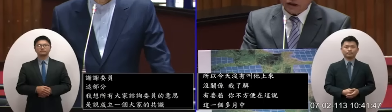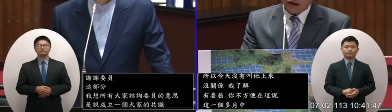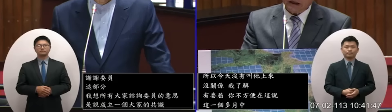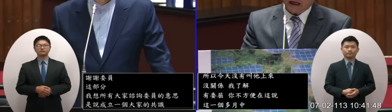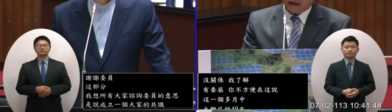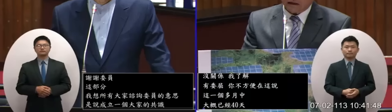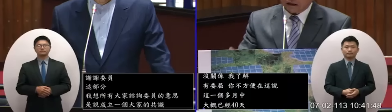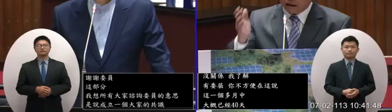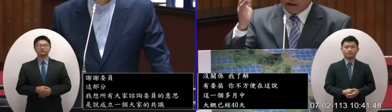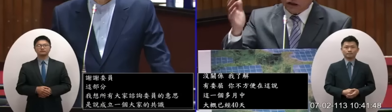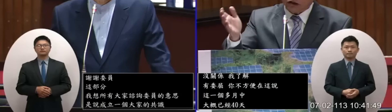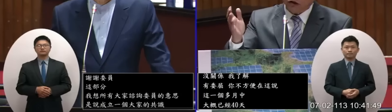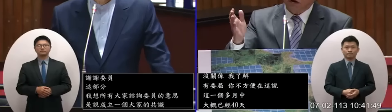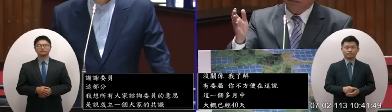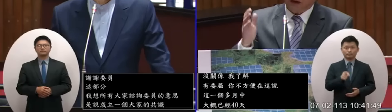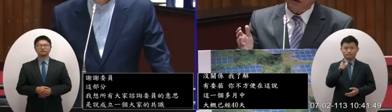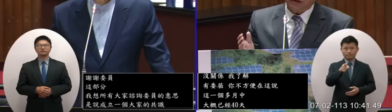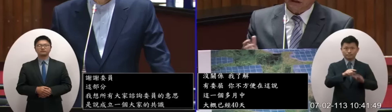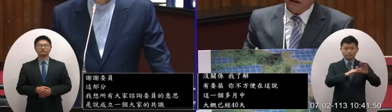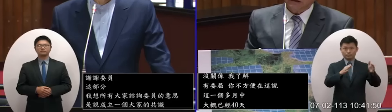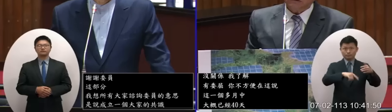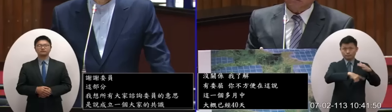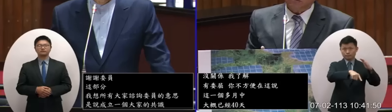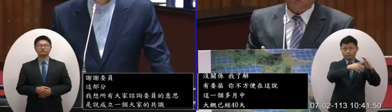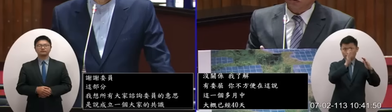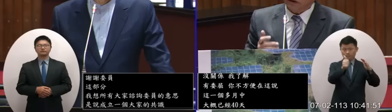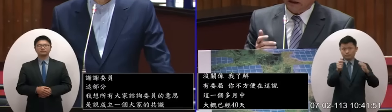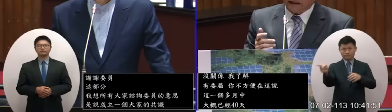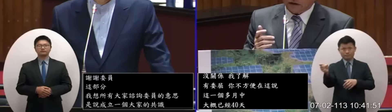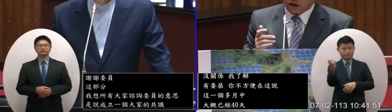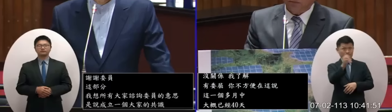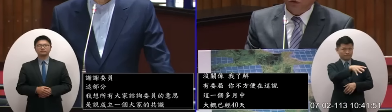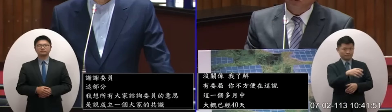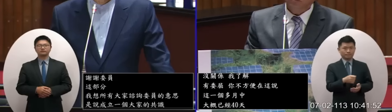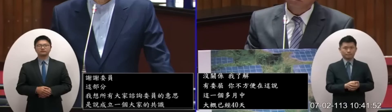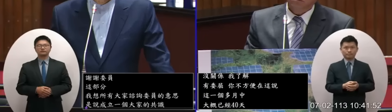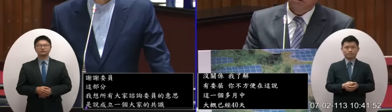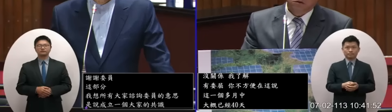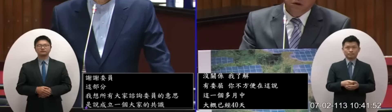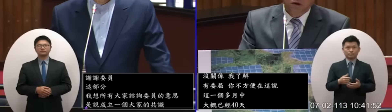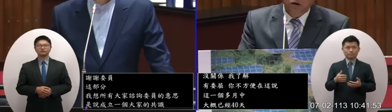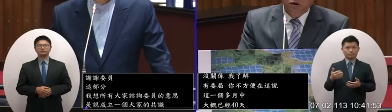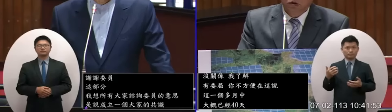你是倒一日甲倒院长表示你对这个职务